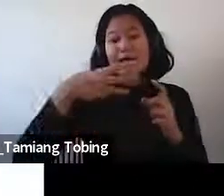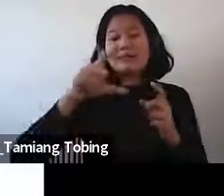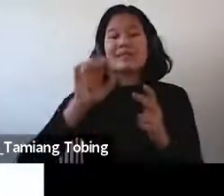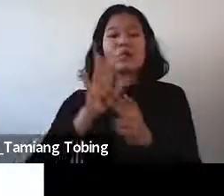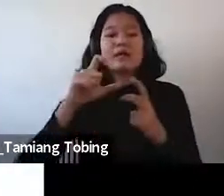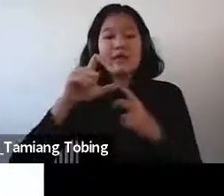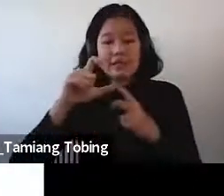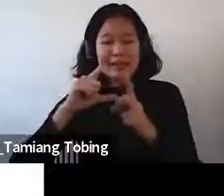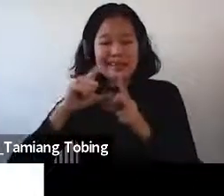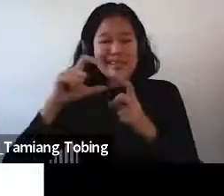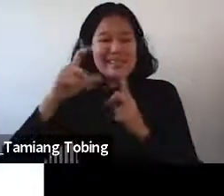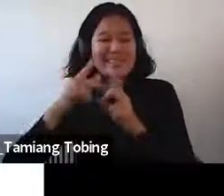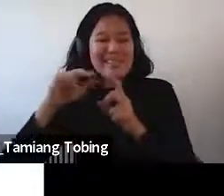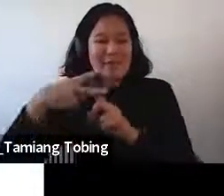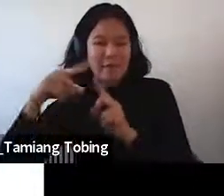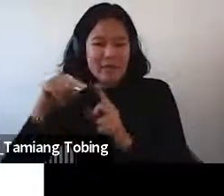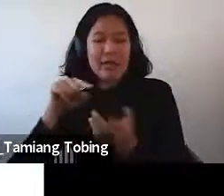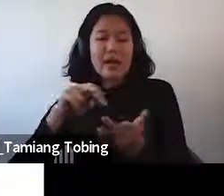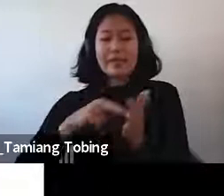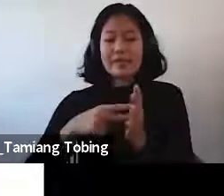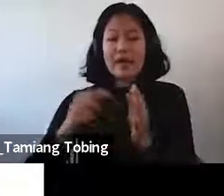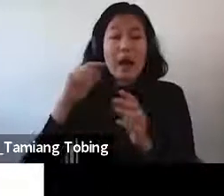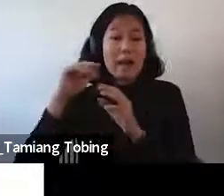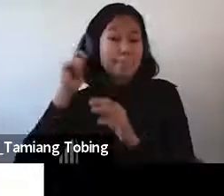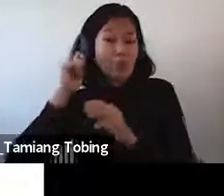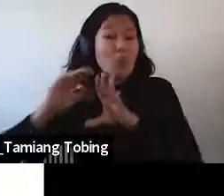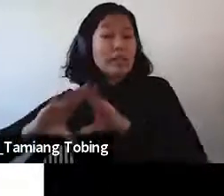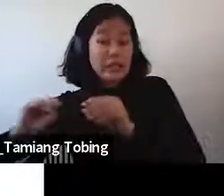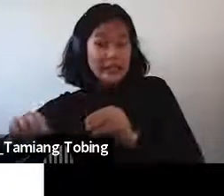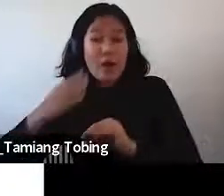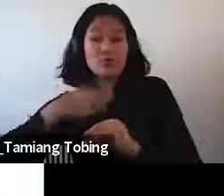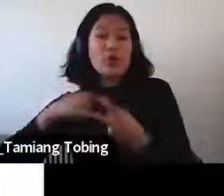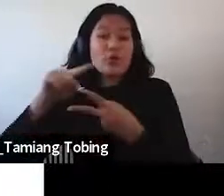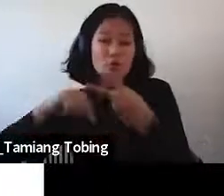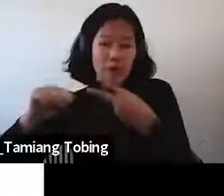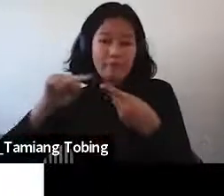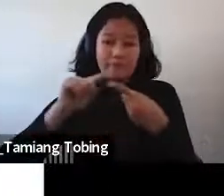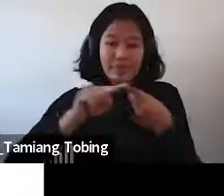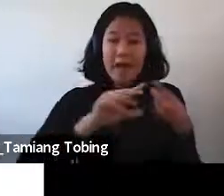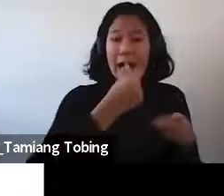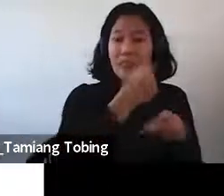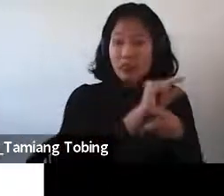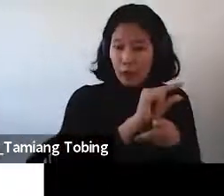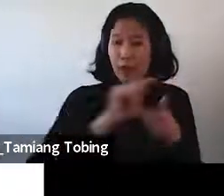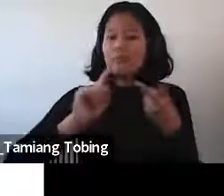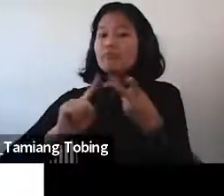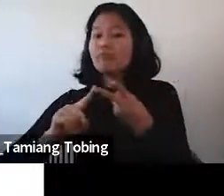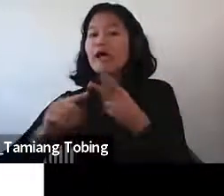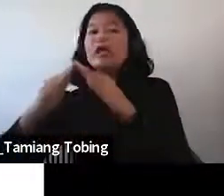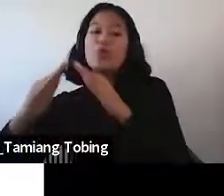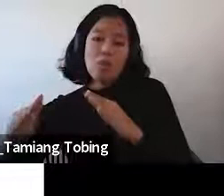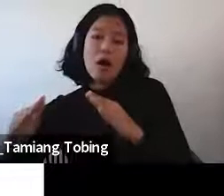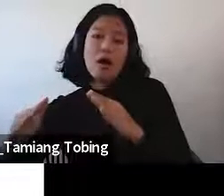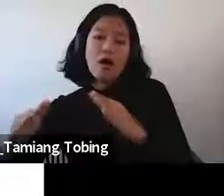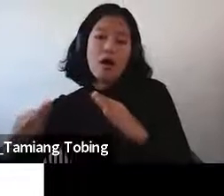yang bekerja itu punya dua shift. Shift pertamanya ya di kantor atau di pasar atau dimanapun. Shift keduanya nanti kalau sudah di